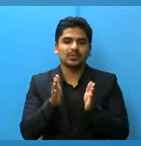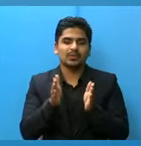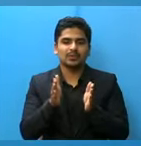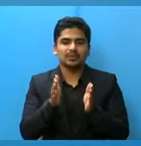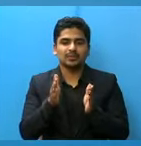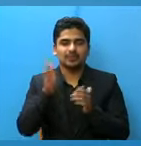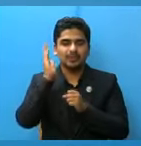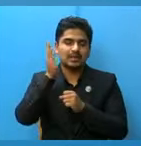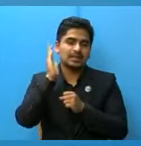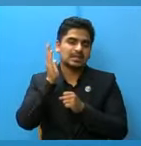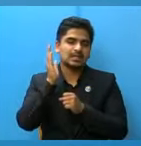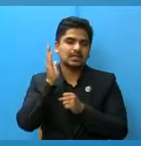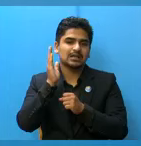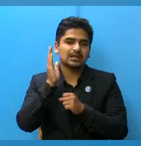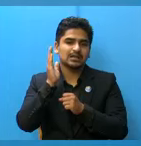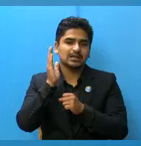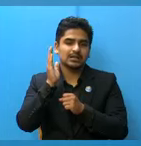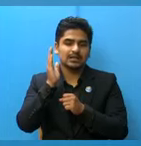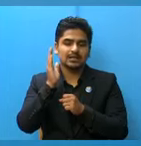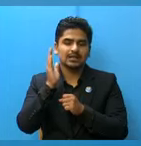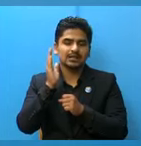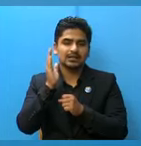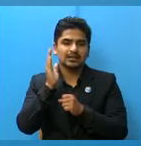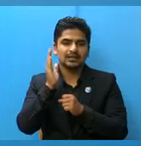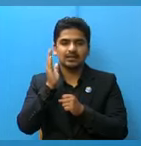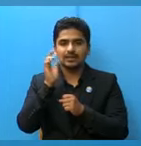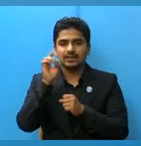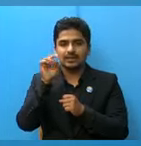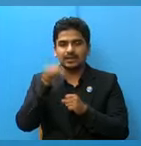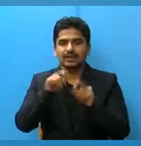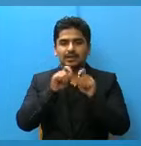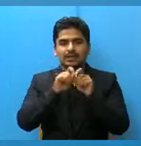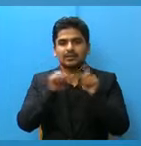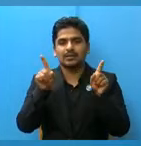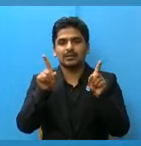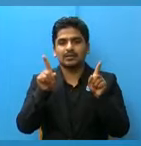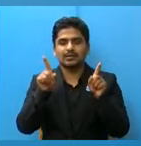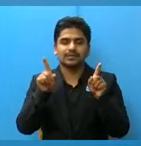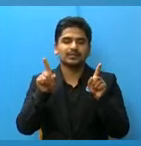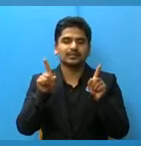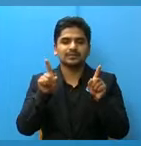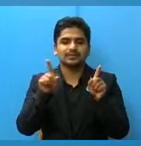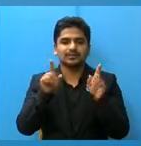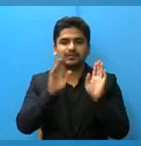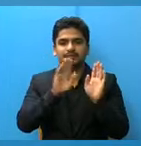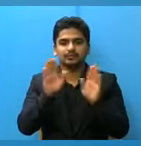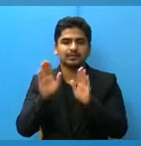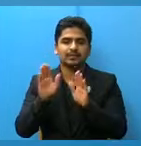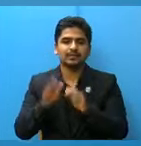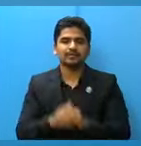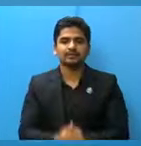संख्यापनी मेरे मेरे प्रस्टा बादेन आत्वा बुकताबा तोग्यां मेरे वत्ते बुकताबा